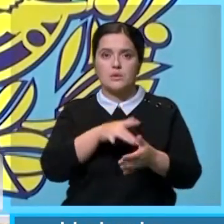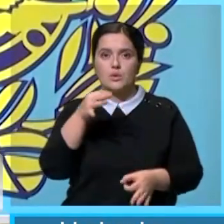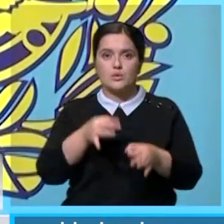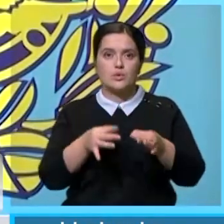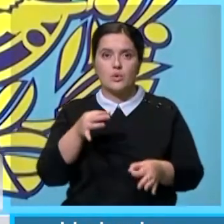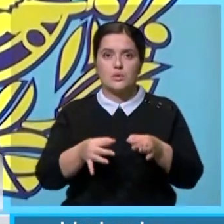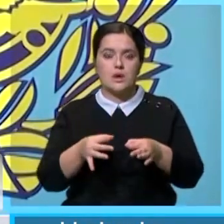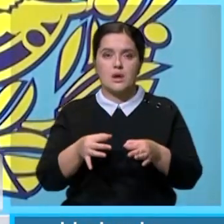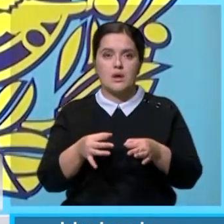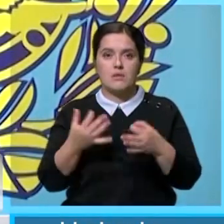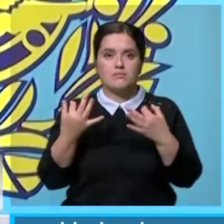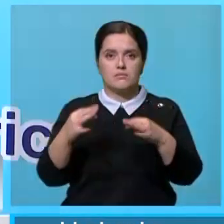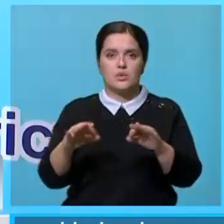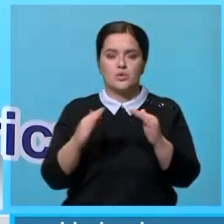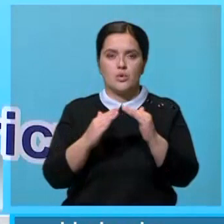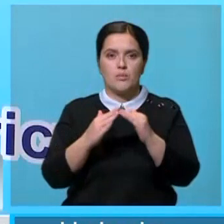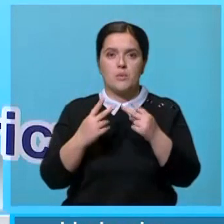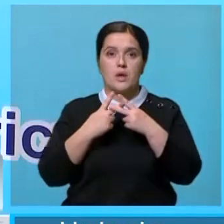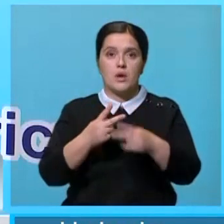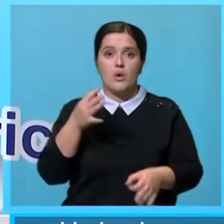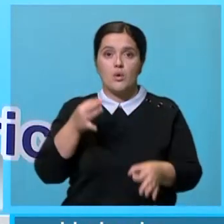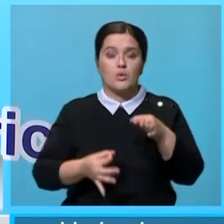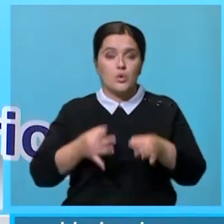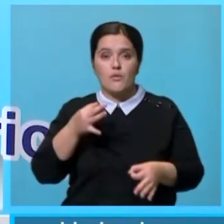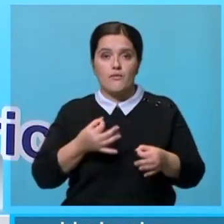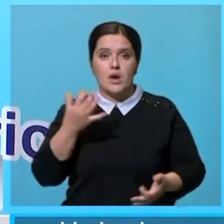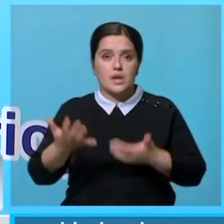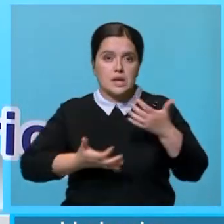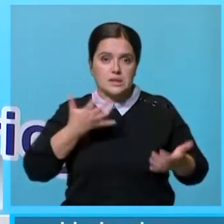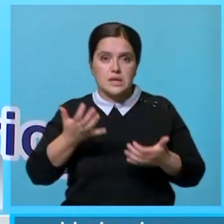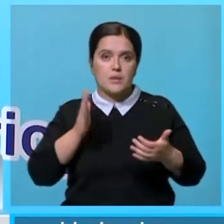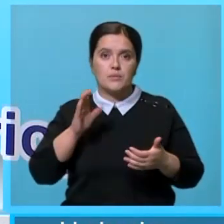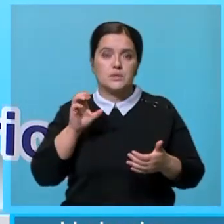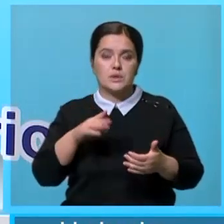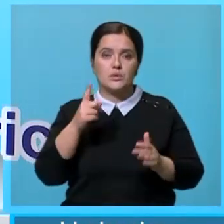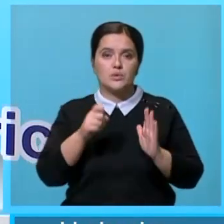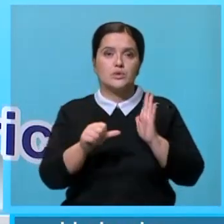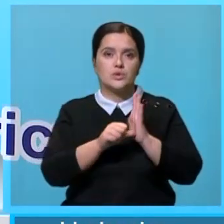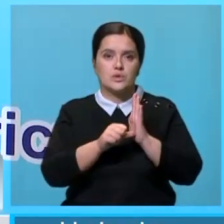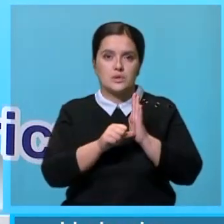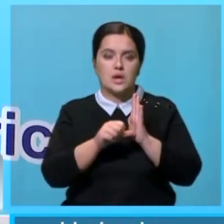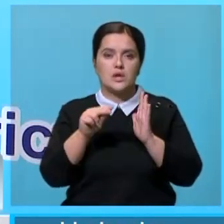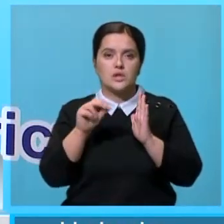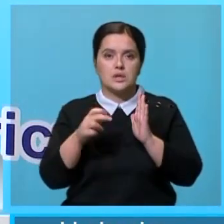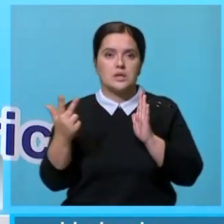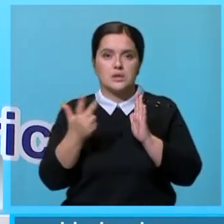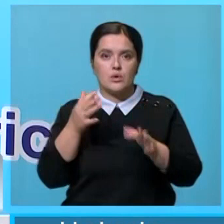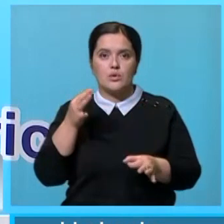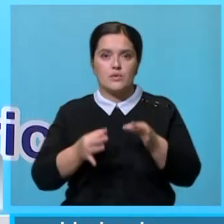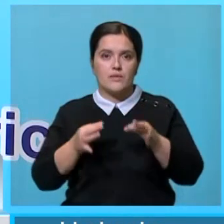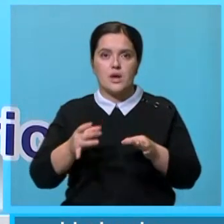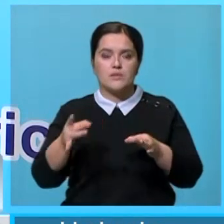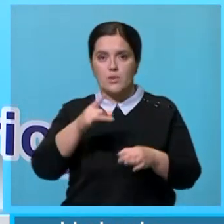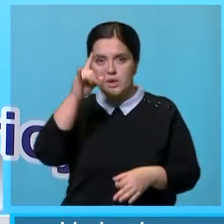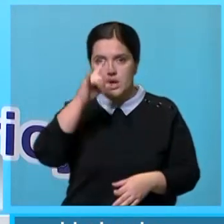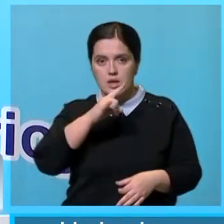выписал, санкционировал в отношении нее домашний арест. Уголовное расследование по указанному факту проводится согласно статье 106 части 3 Уголовного кодекса Республики